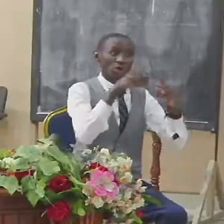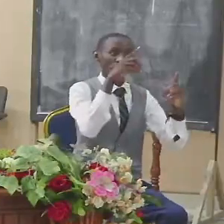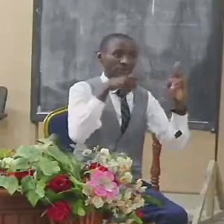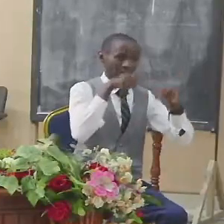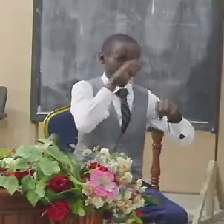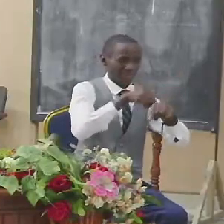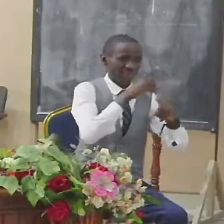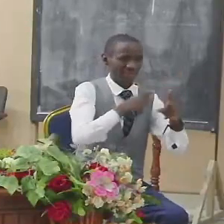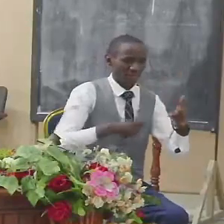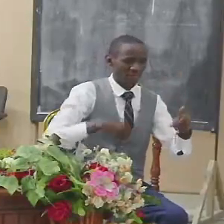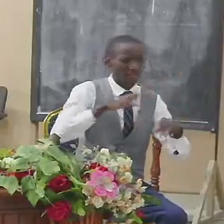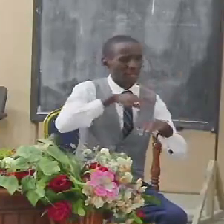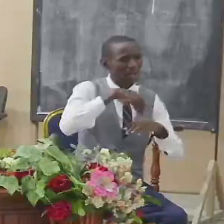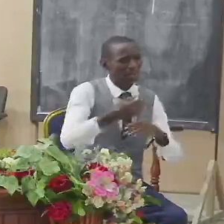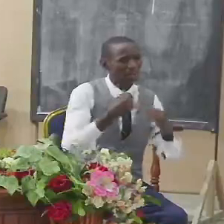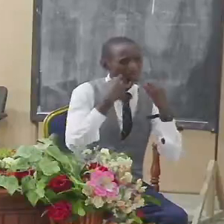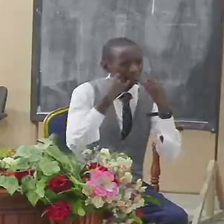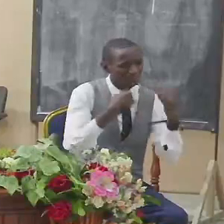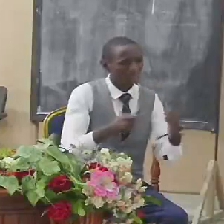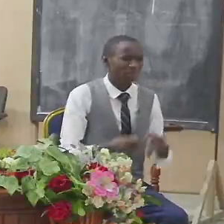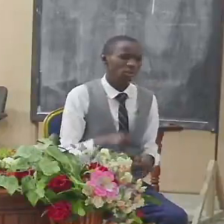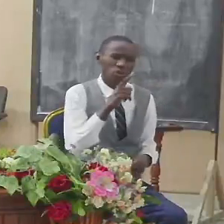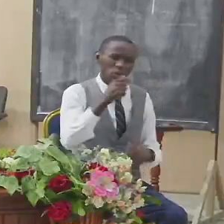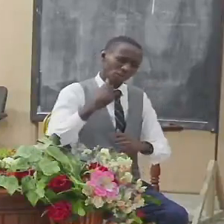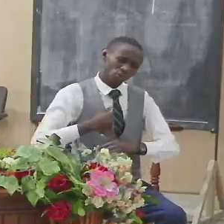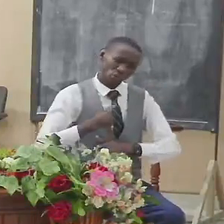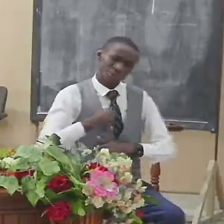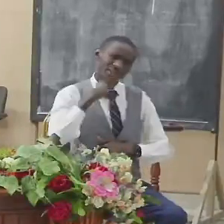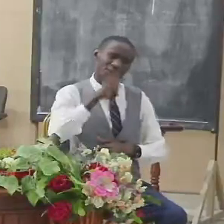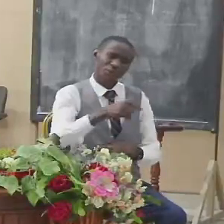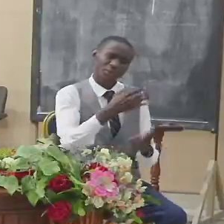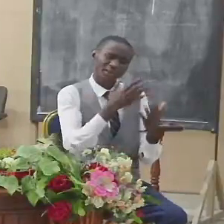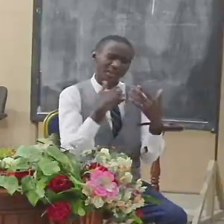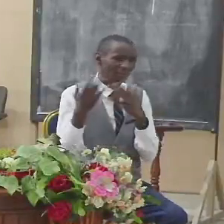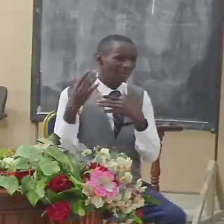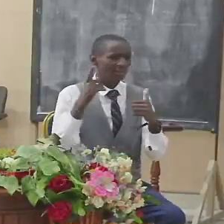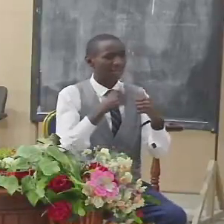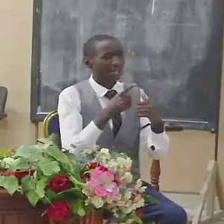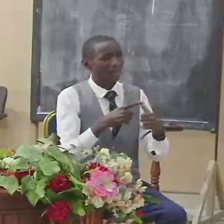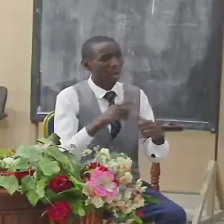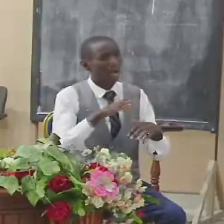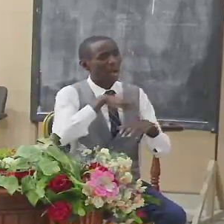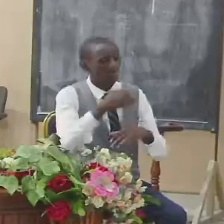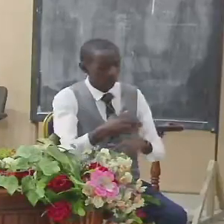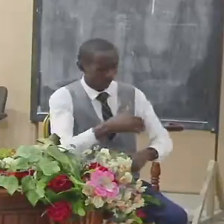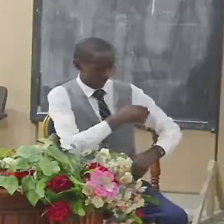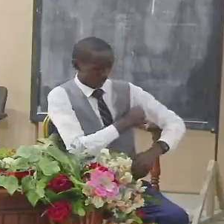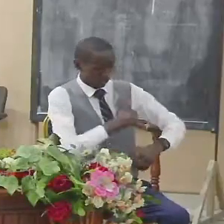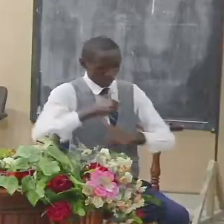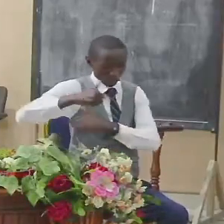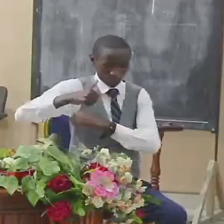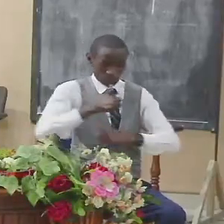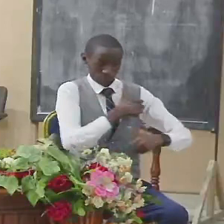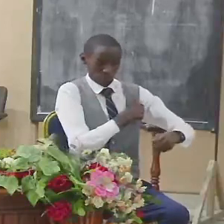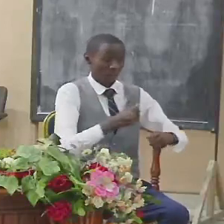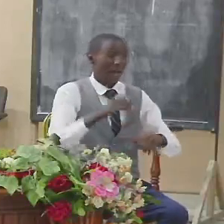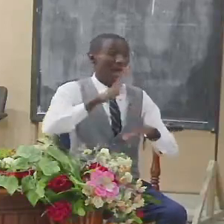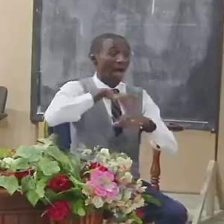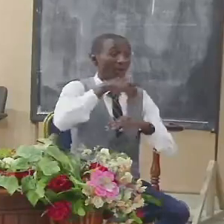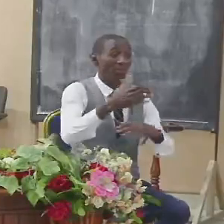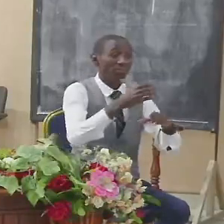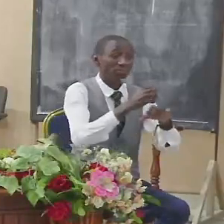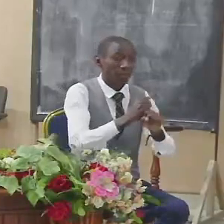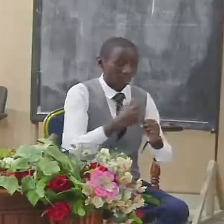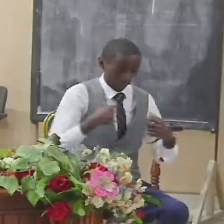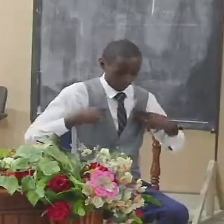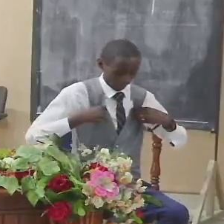mwambia Uria, il faut te laver. Inafa unawe. Il faut te mettre du parfum. Utie na malashi. Il faut prendre des bons